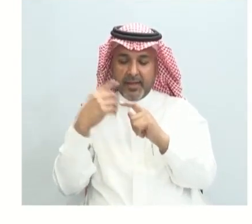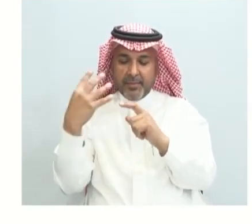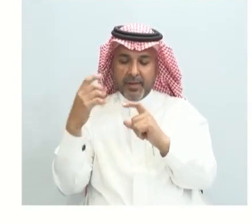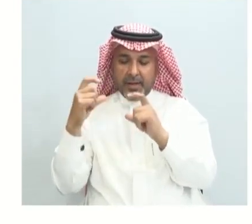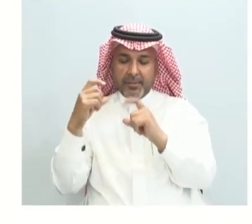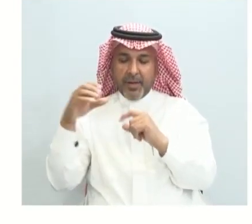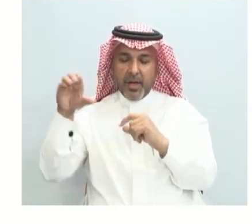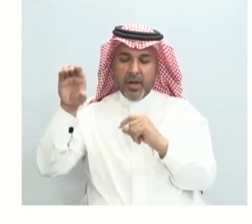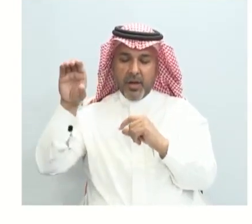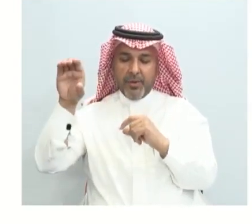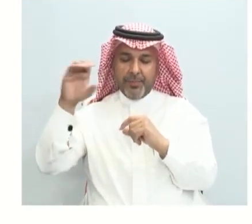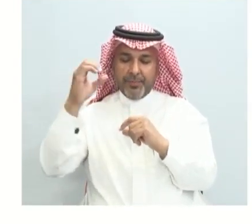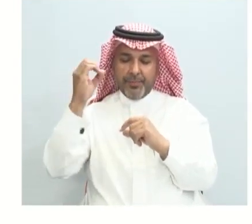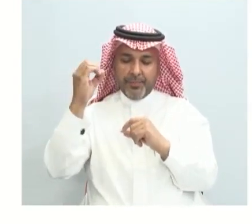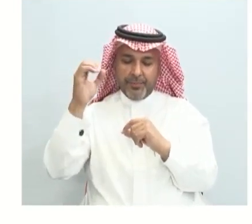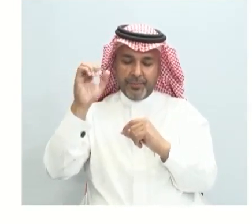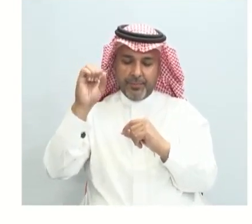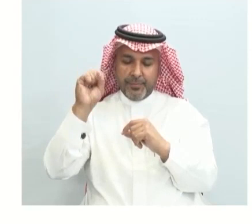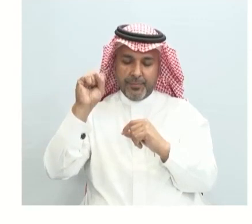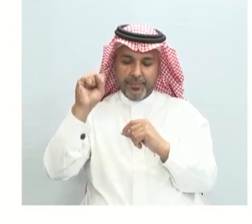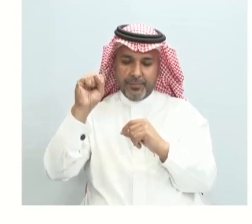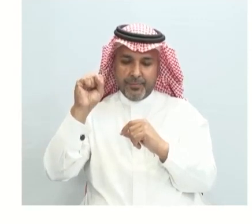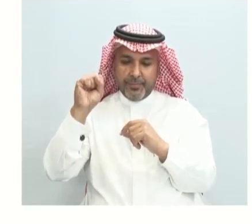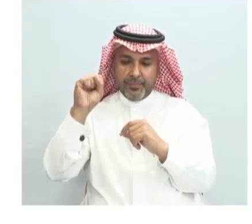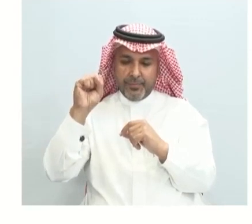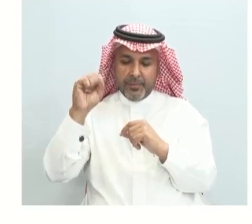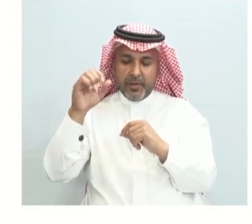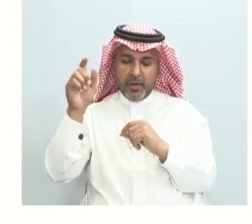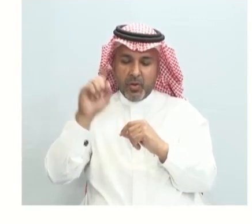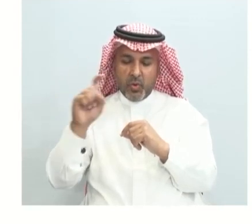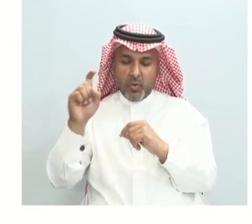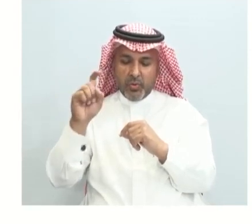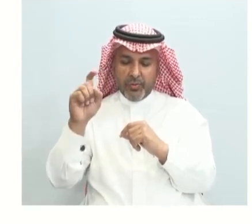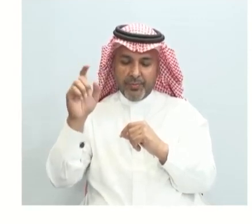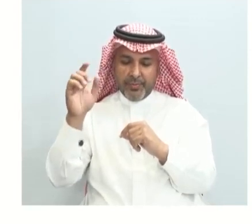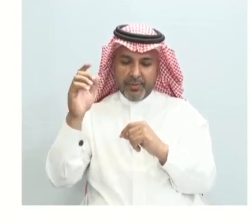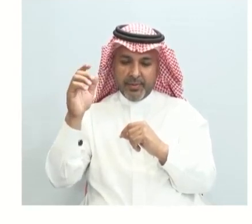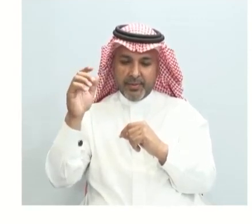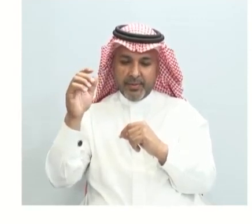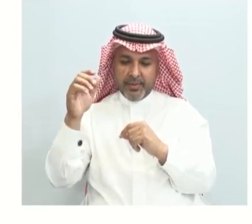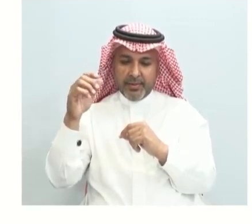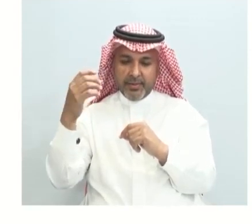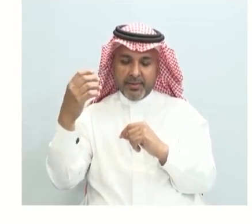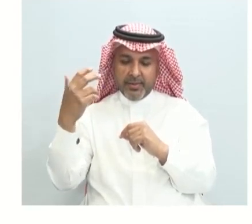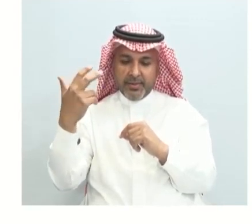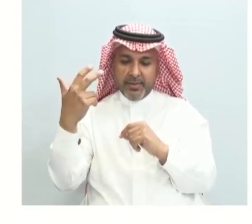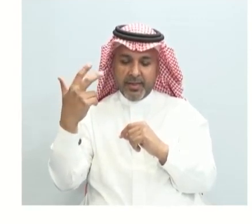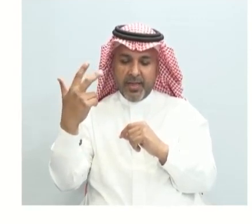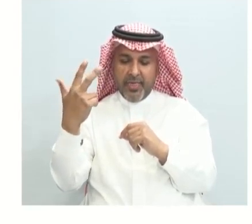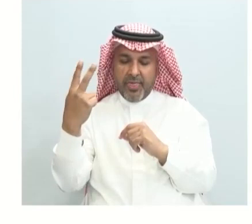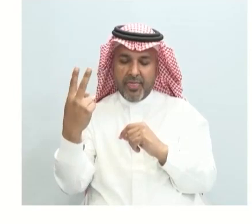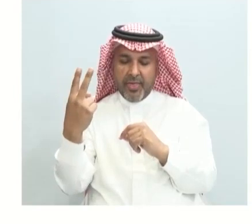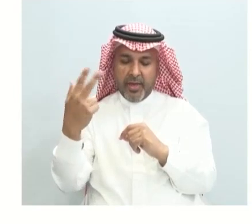882 كوساين 882 درجه بهذا الشكل ونشوف كم يطلع معنا الناتج فبالتالي